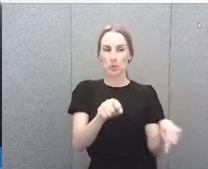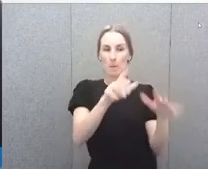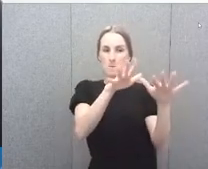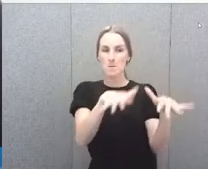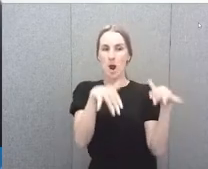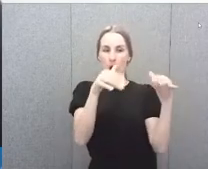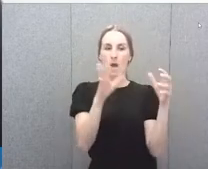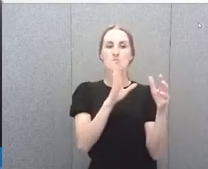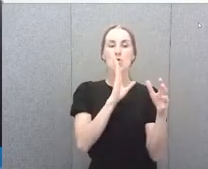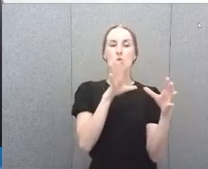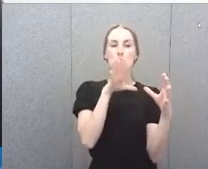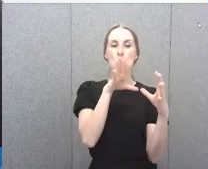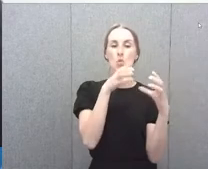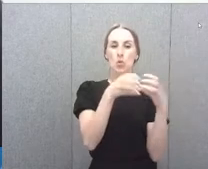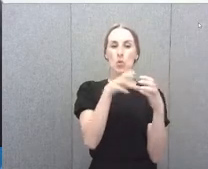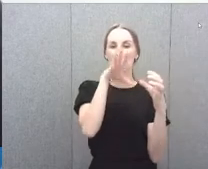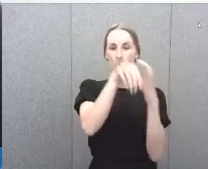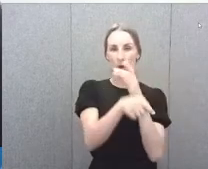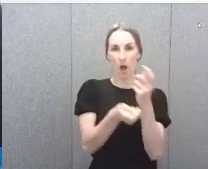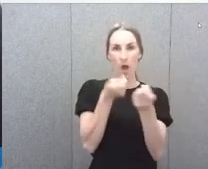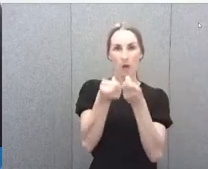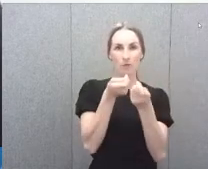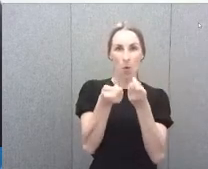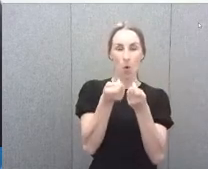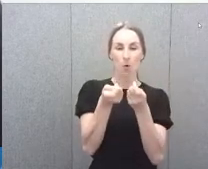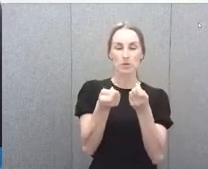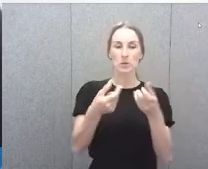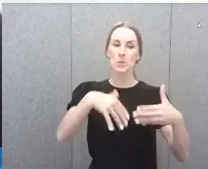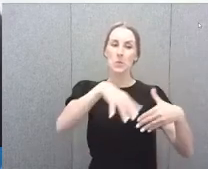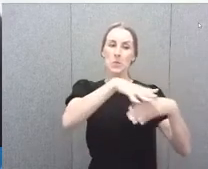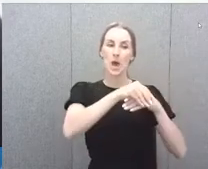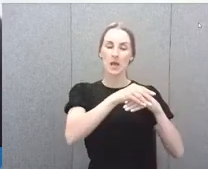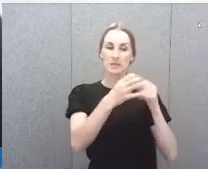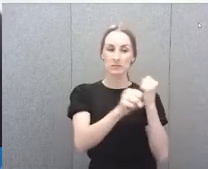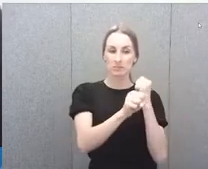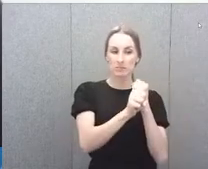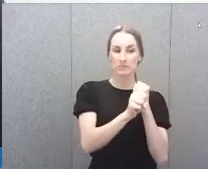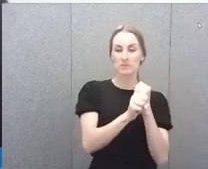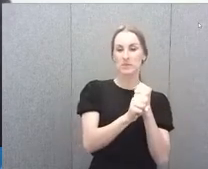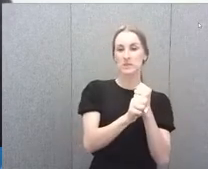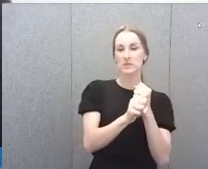в Комиссии по этике и процедурам. Она